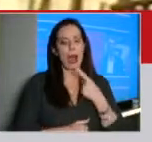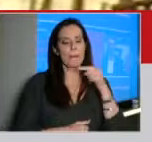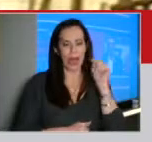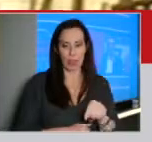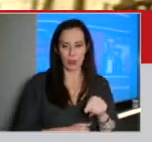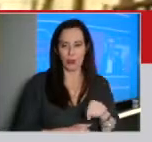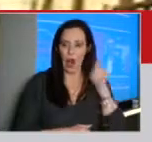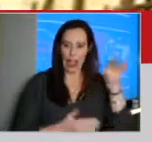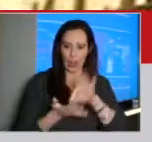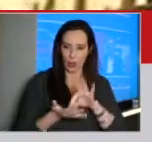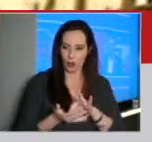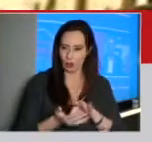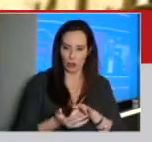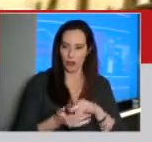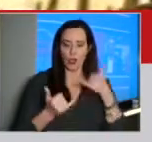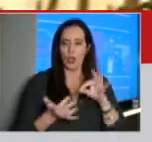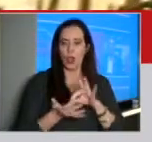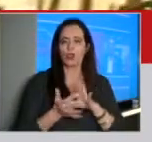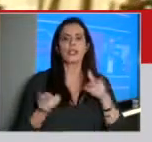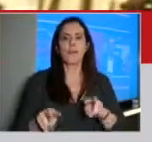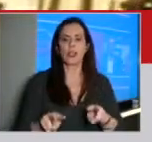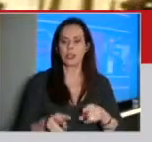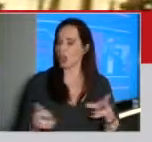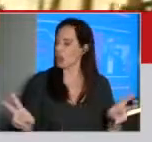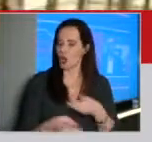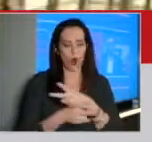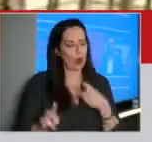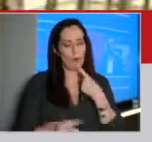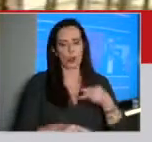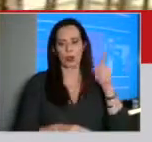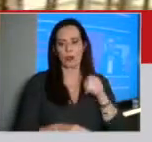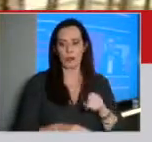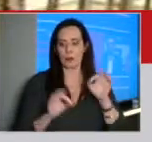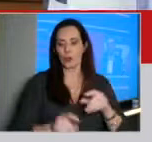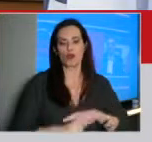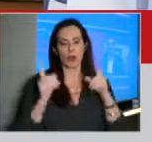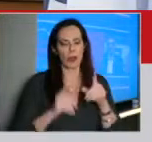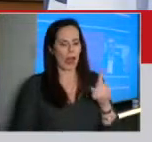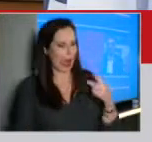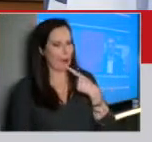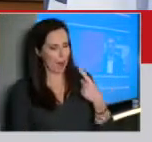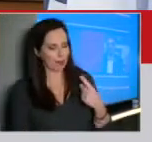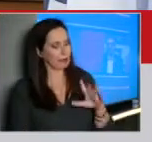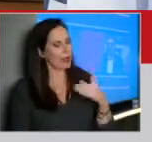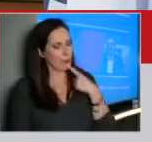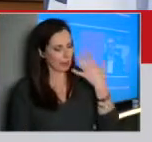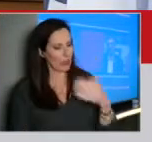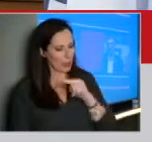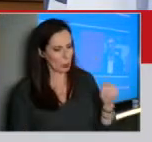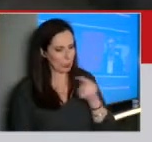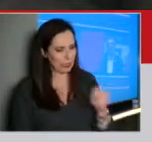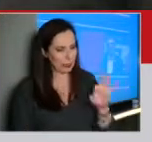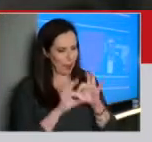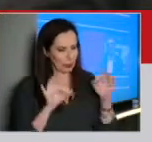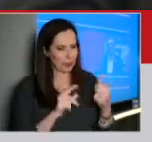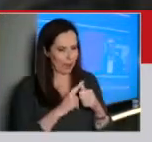הזאת, לכי לטוטו, תרום לטוטו מייצר, זה מה יש, כבר לא יכולה להאמר יותר, וזה מציאות אחרת לגמרי. הזכרת כמה נושאים בפתיח